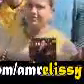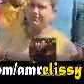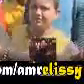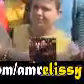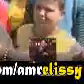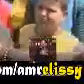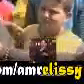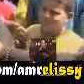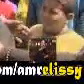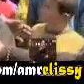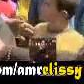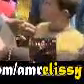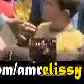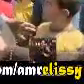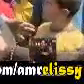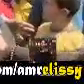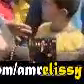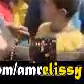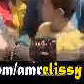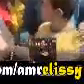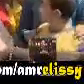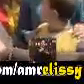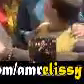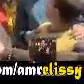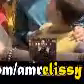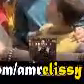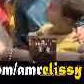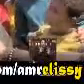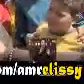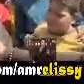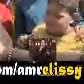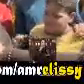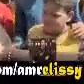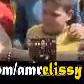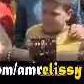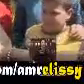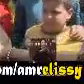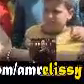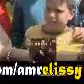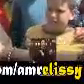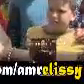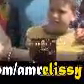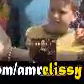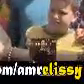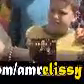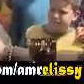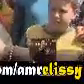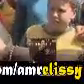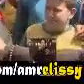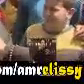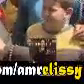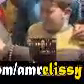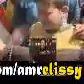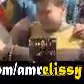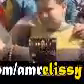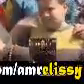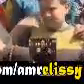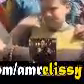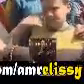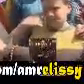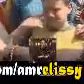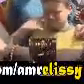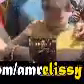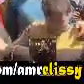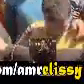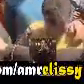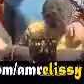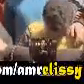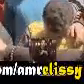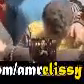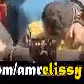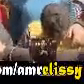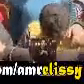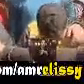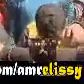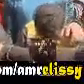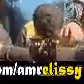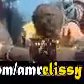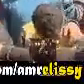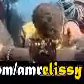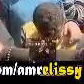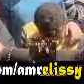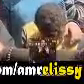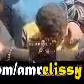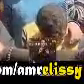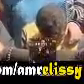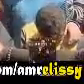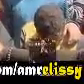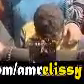بأثر عليهم. فياريت نلتمس من حضرتكم ان الصرف الصحي بس ماشي، وبس